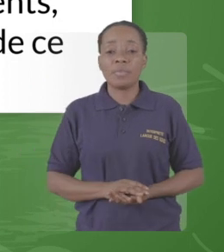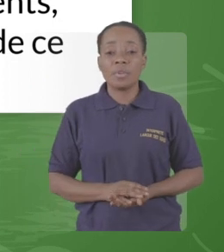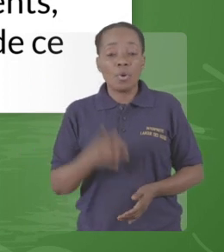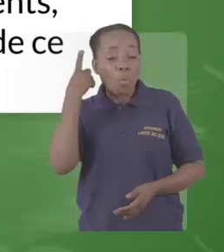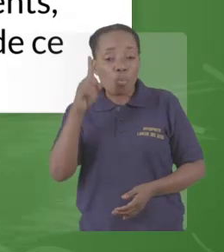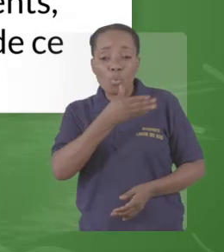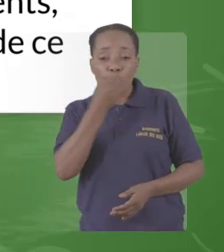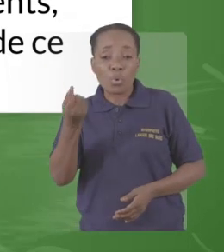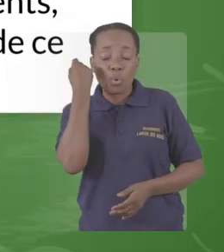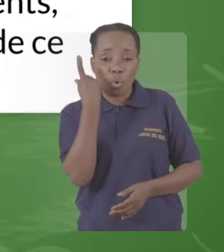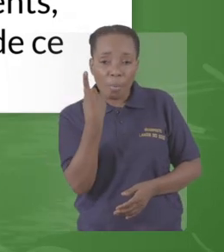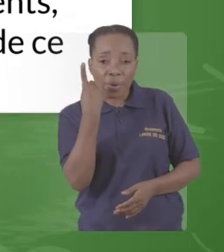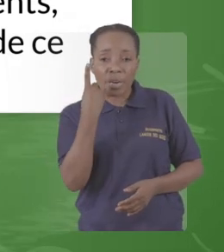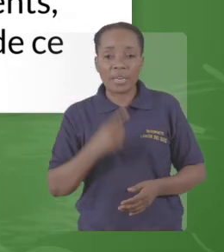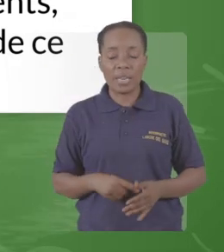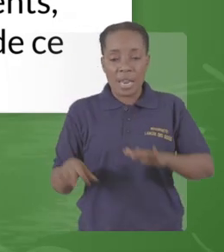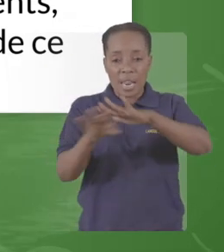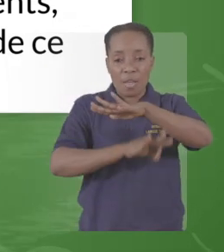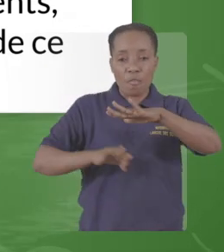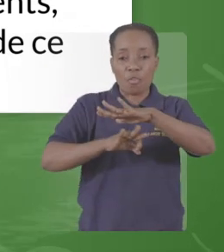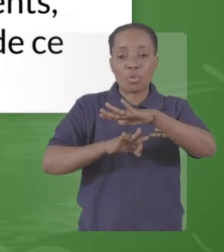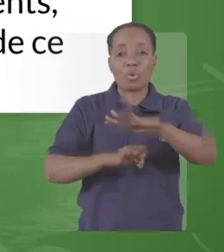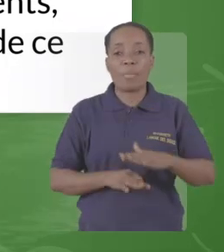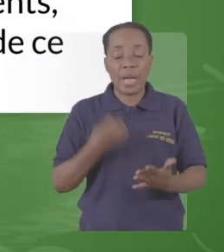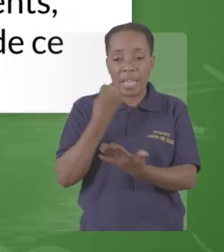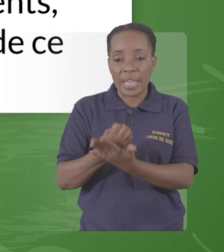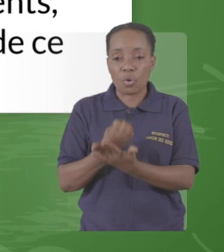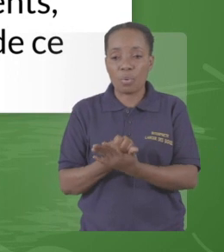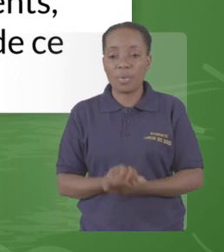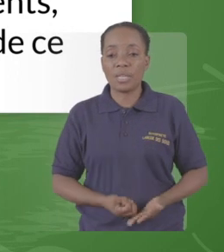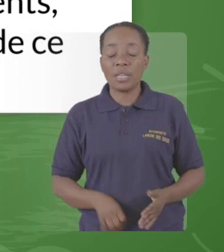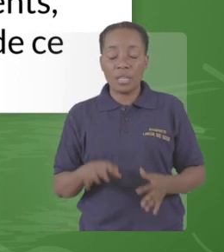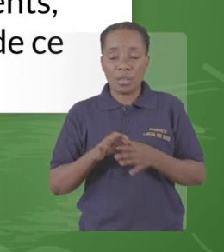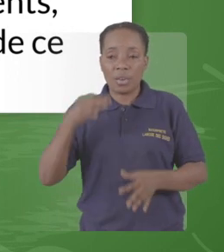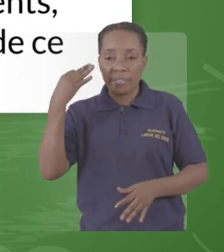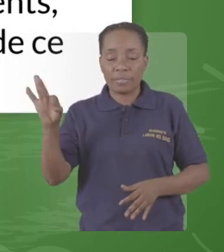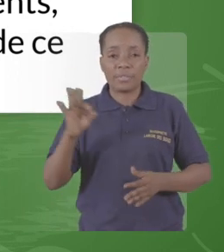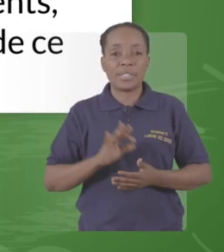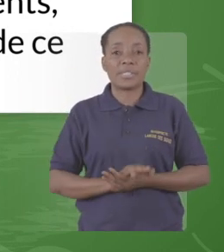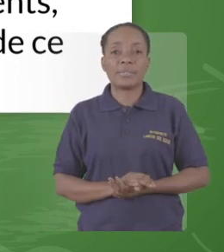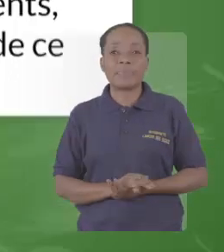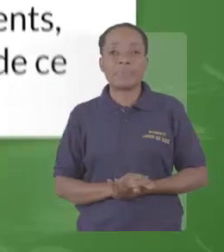de caractériser les fondements économiques de ce pays.